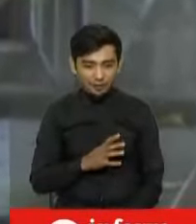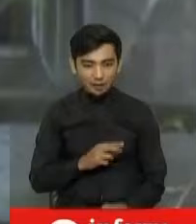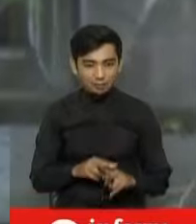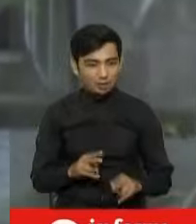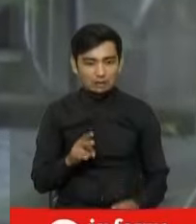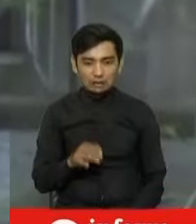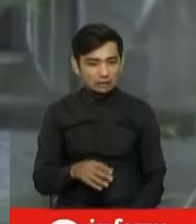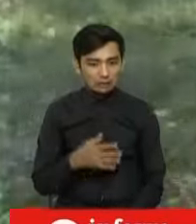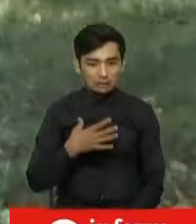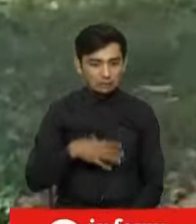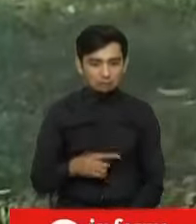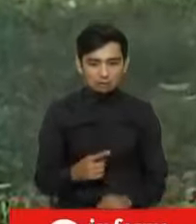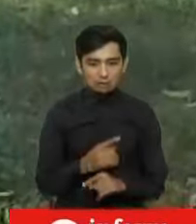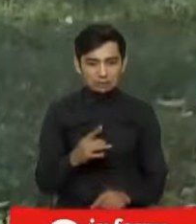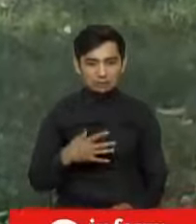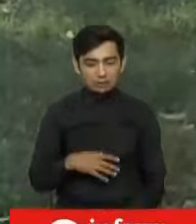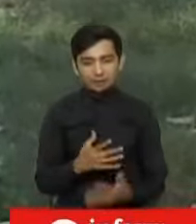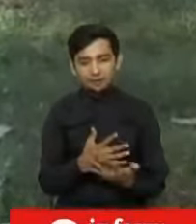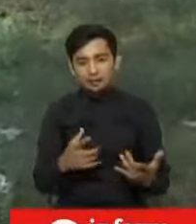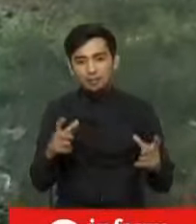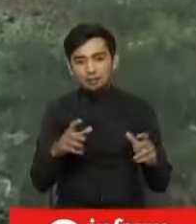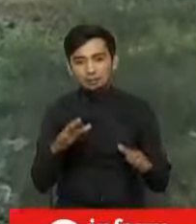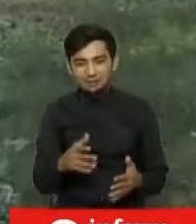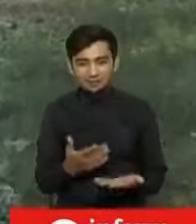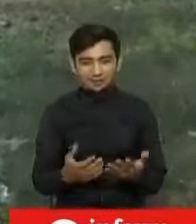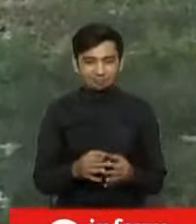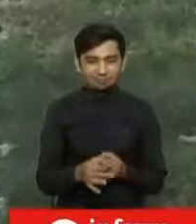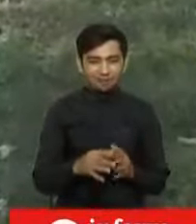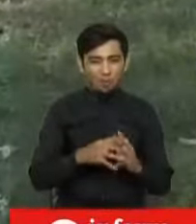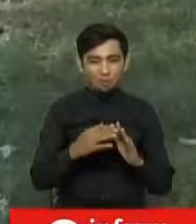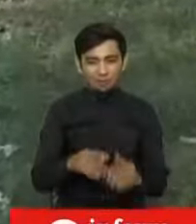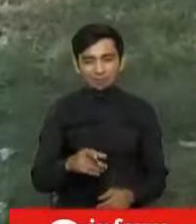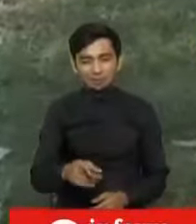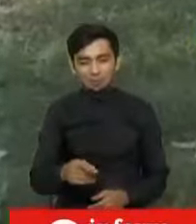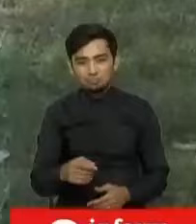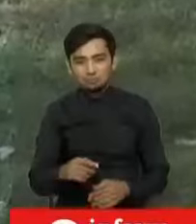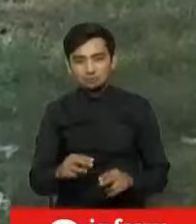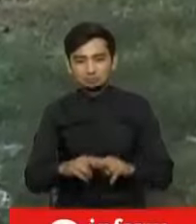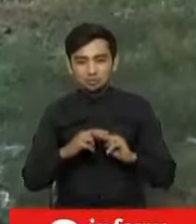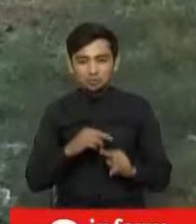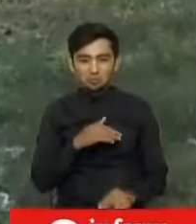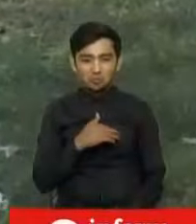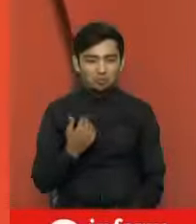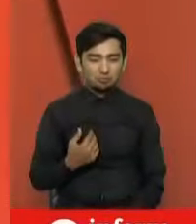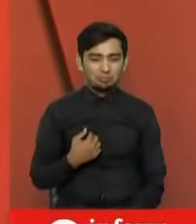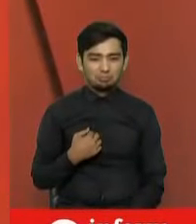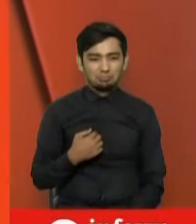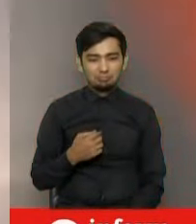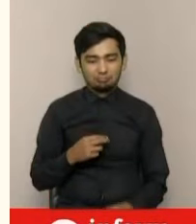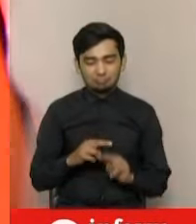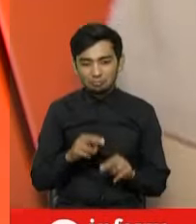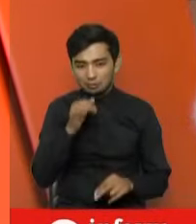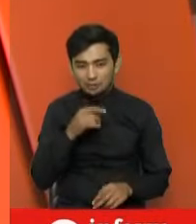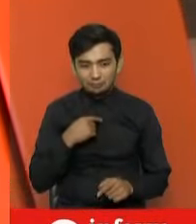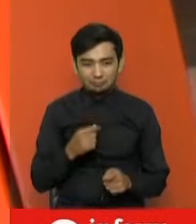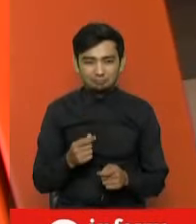было ни разу. В некоторых магазинах, если поселковые, там не принимают именно переводы. Количество переводов